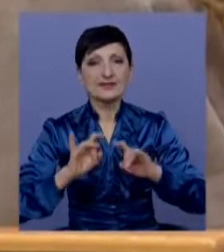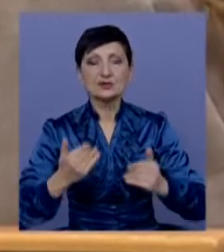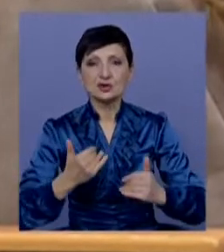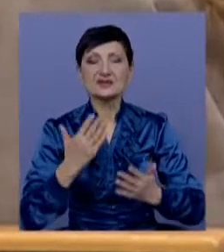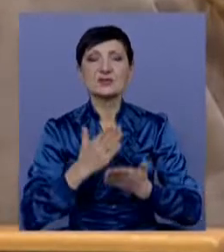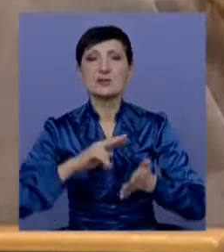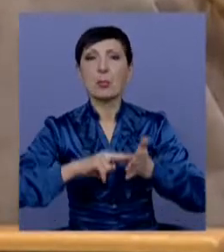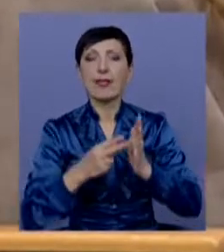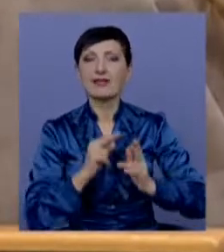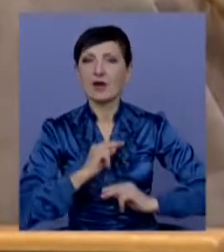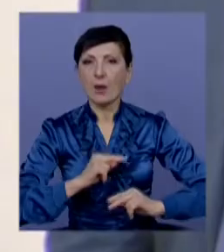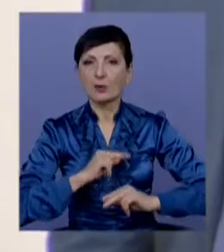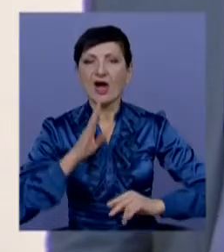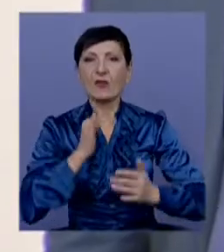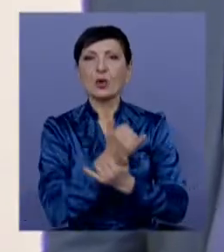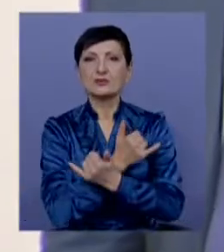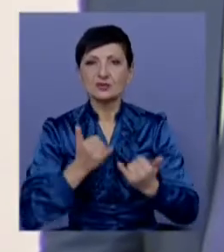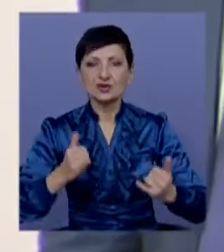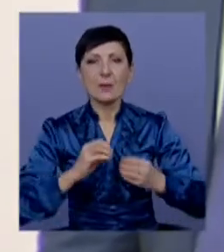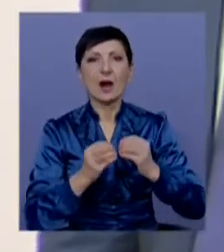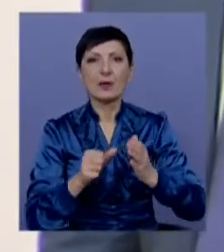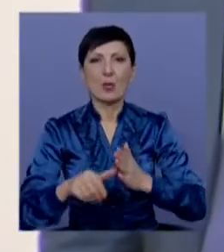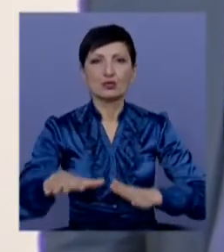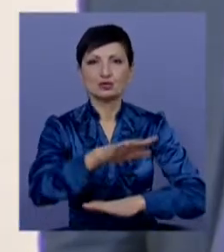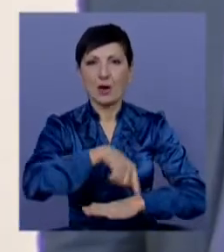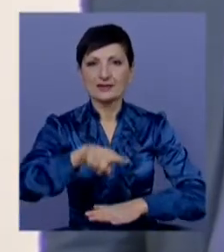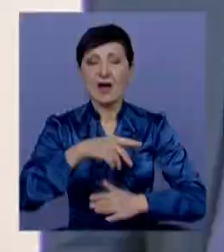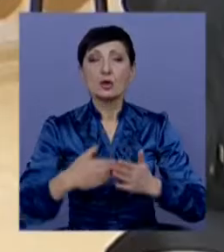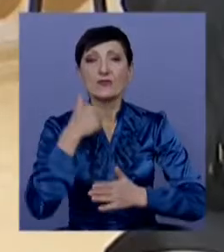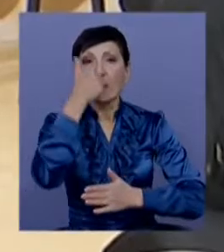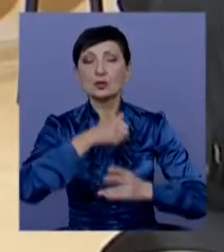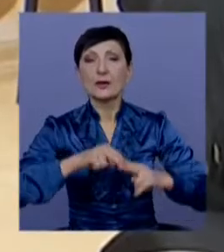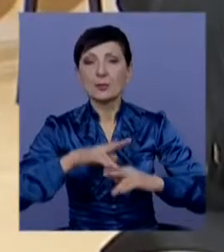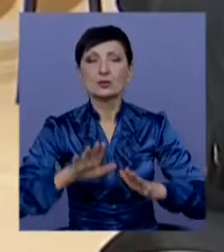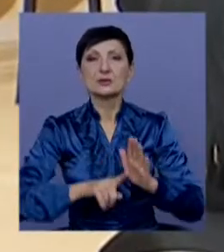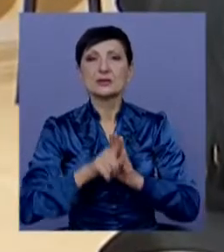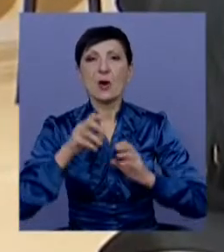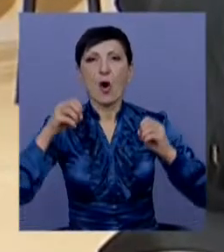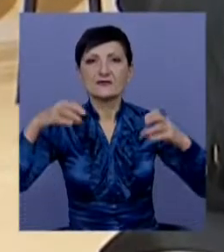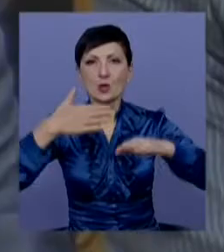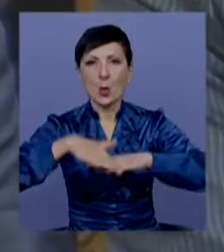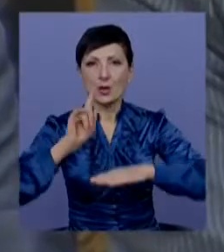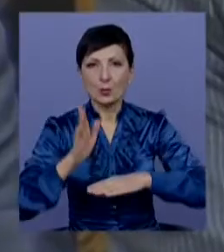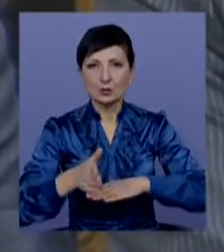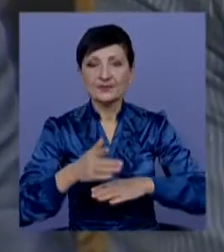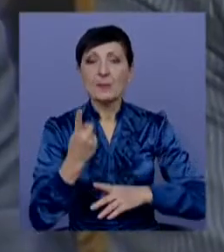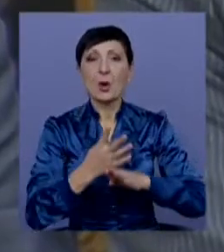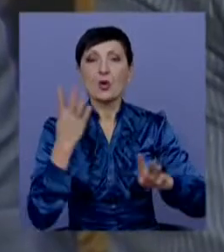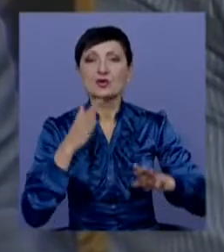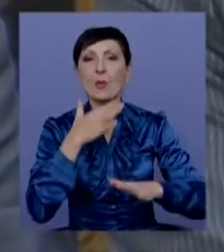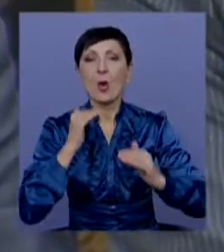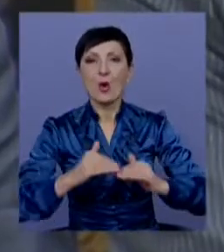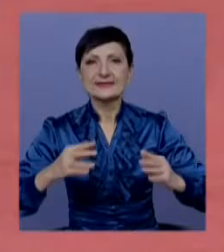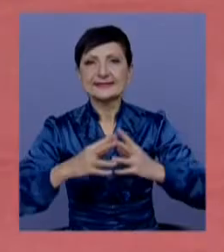ведутся плановые работы по водообеспечению проблемных участков. В новом году подрядчики займутся освещением улиц. В первую очередь многодетным